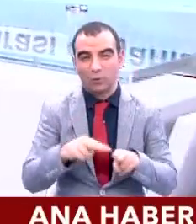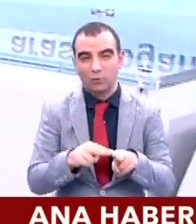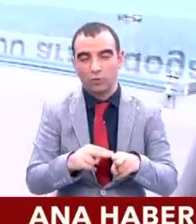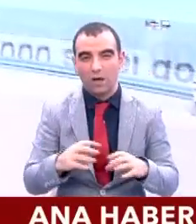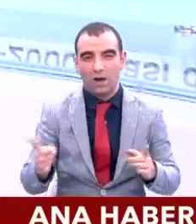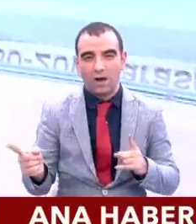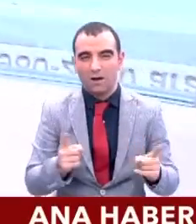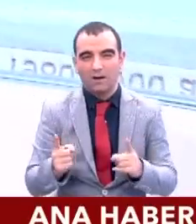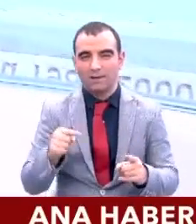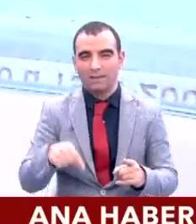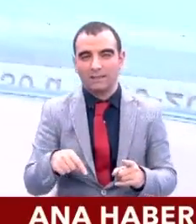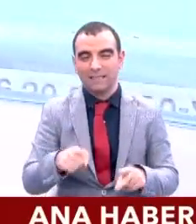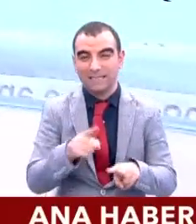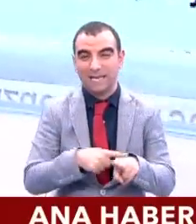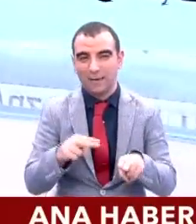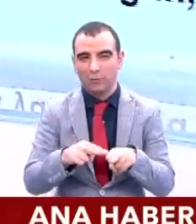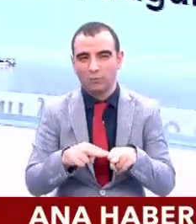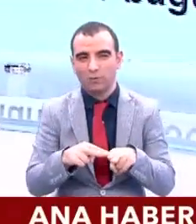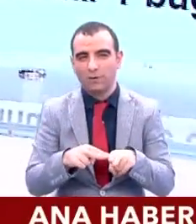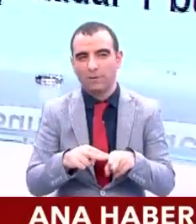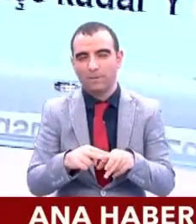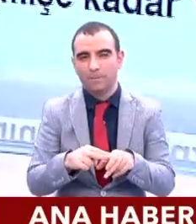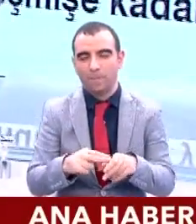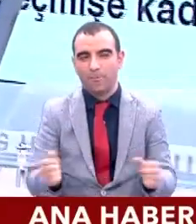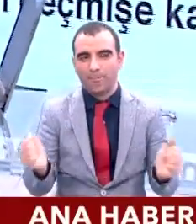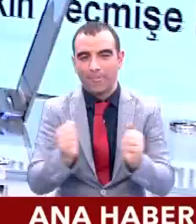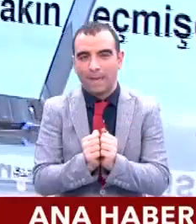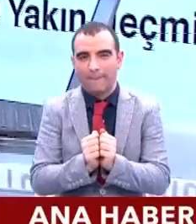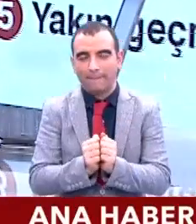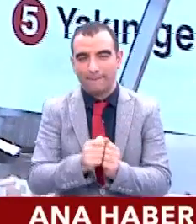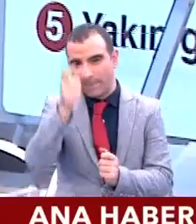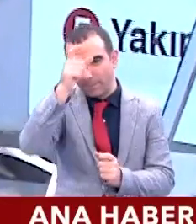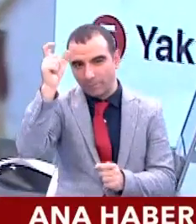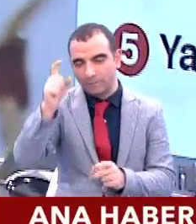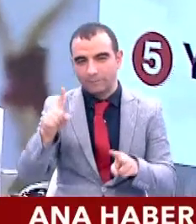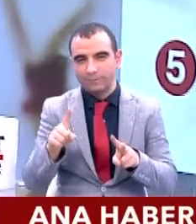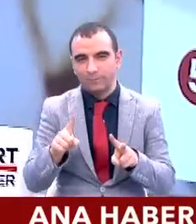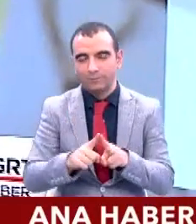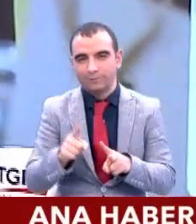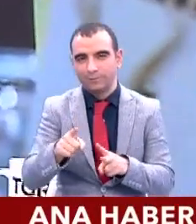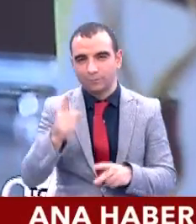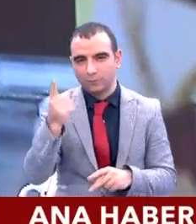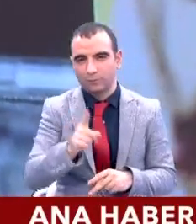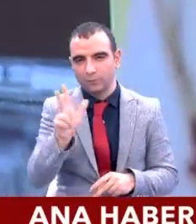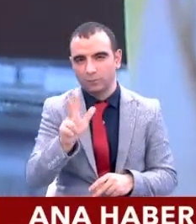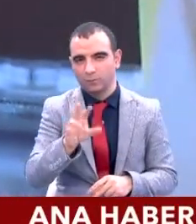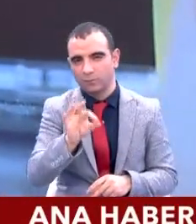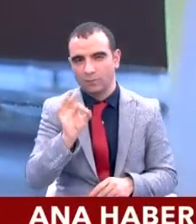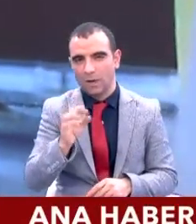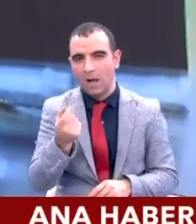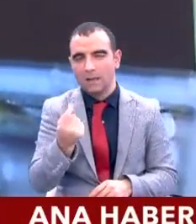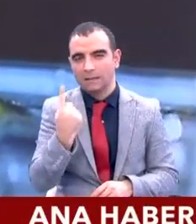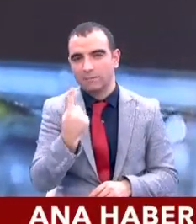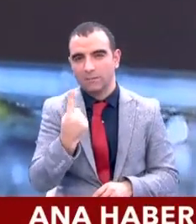da sıkışan açıkçası Yuşa Ee toplamda Türkiye nüfusunun taklidi 30'una tekabül ediyor az bir Oran değil